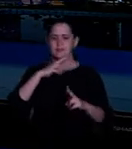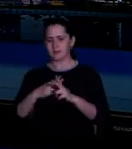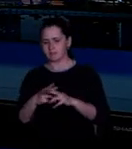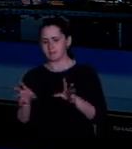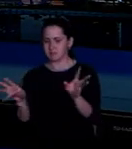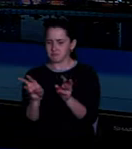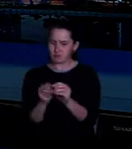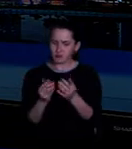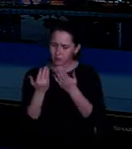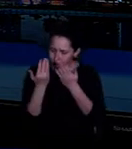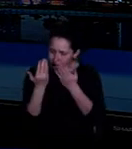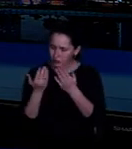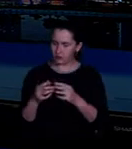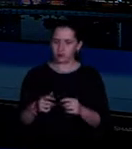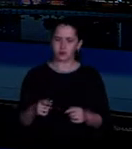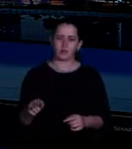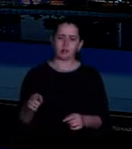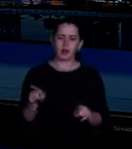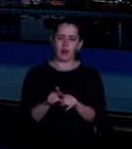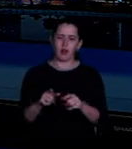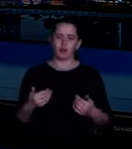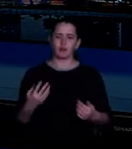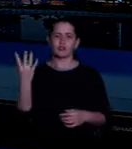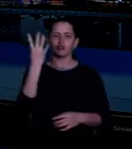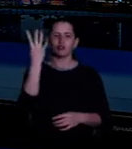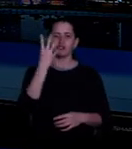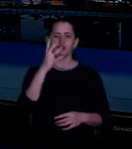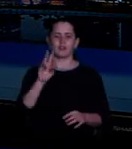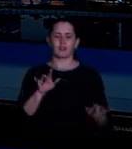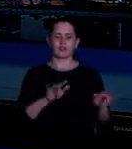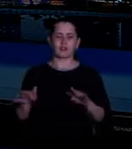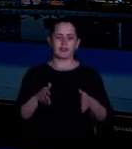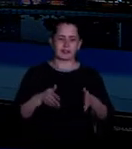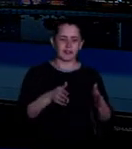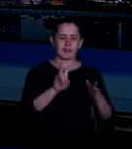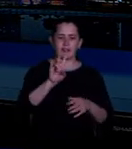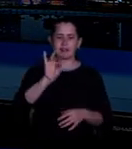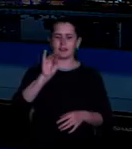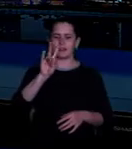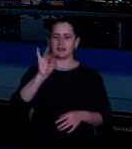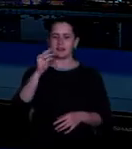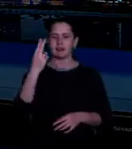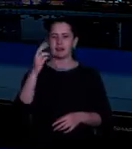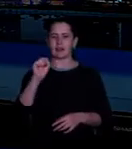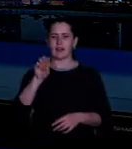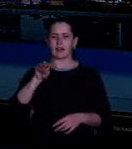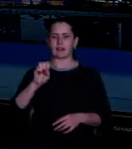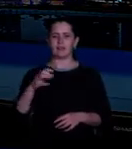сестрами, братьями, притворяя в жизнь 4-ю инициативу нашего